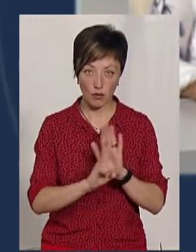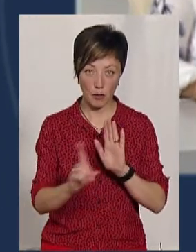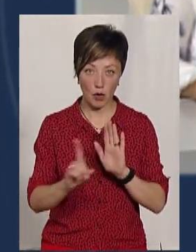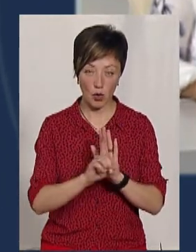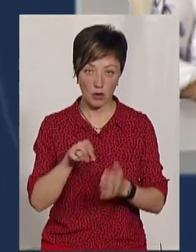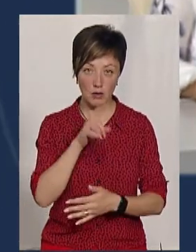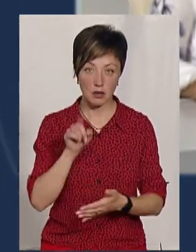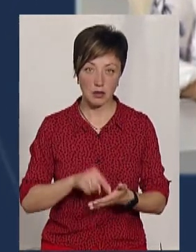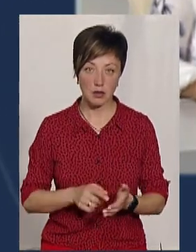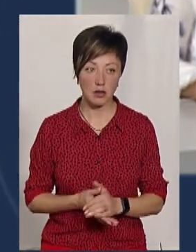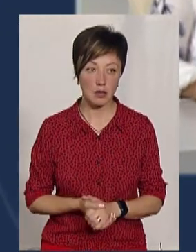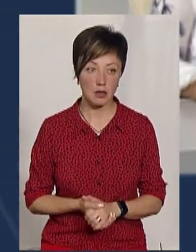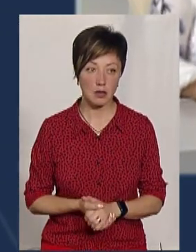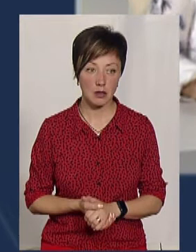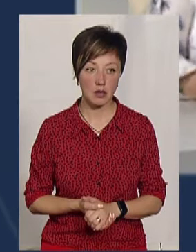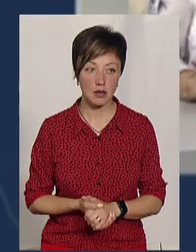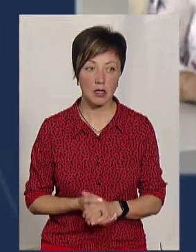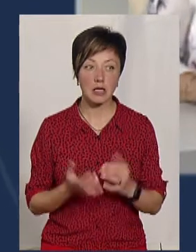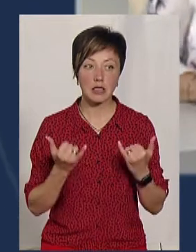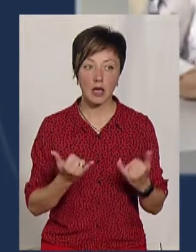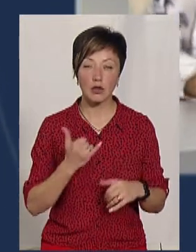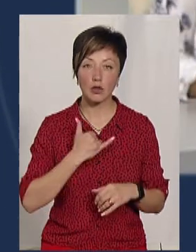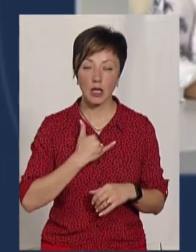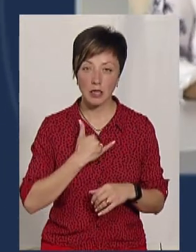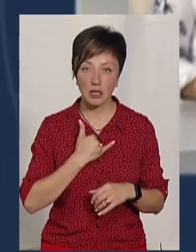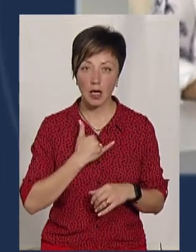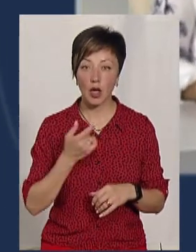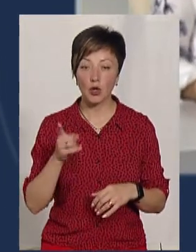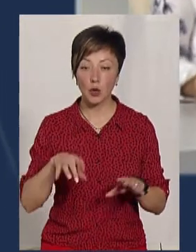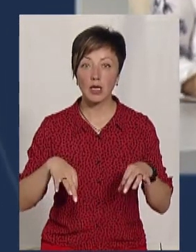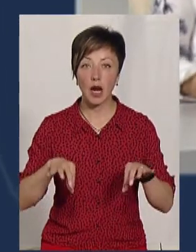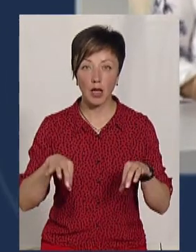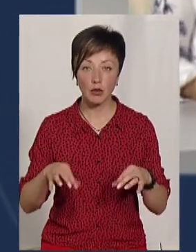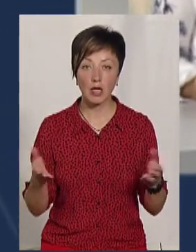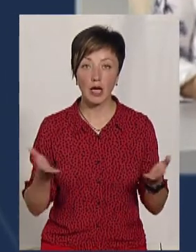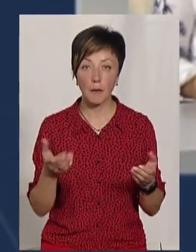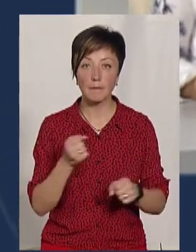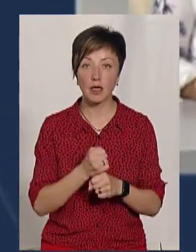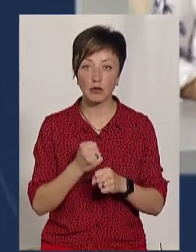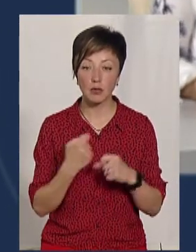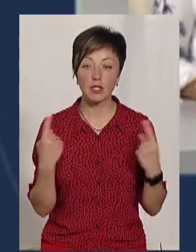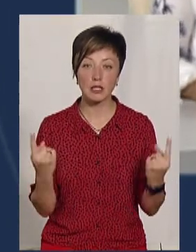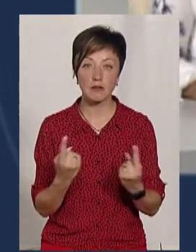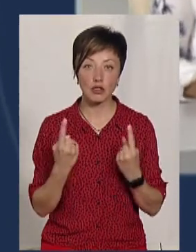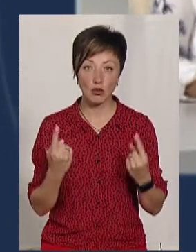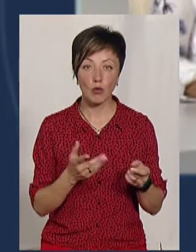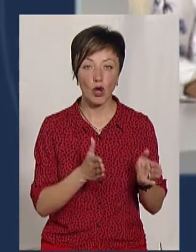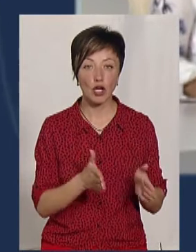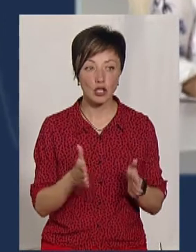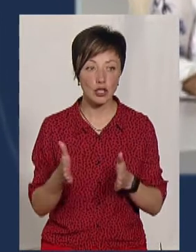тобто безкоштовний. Зараз у нас той транспорт, який працює у звичному